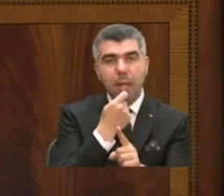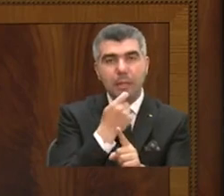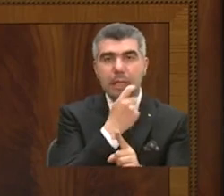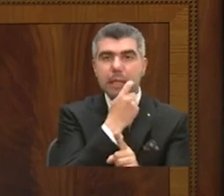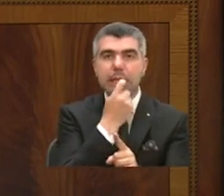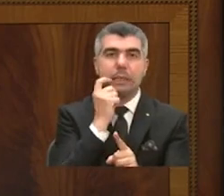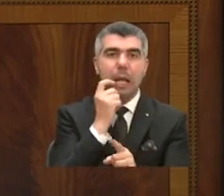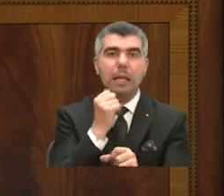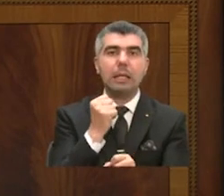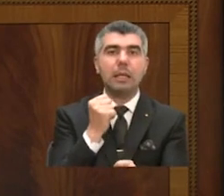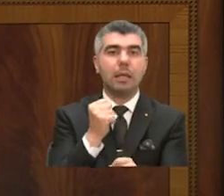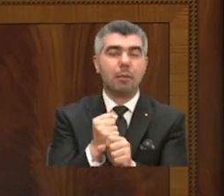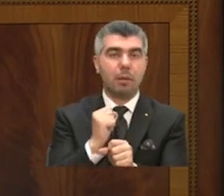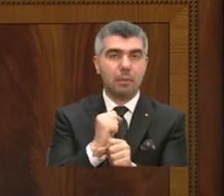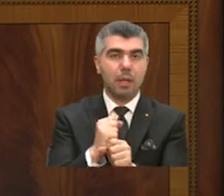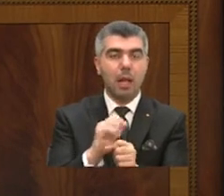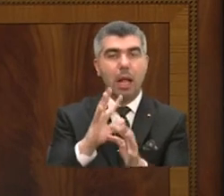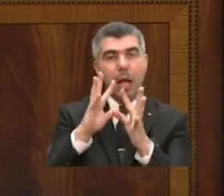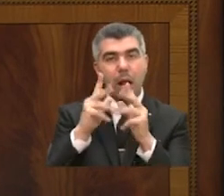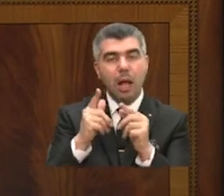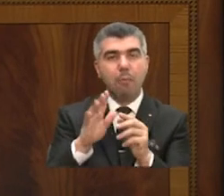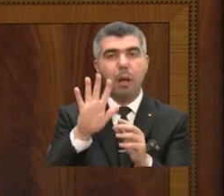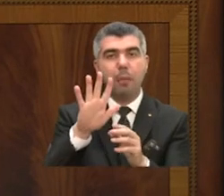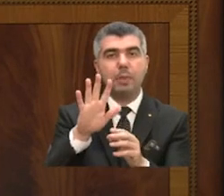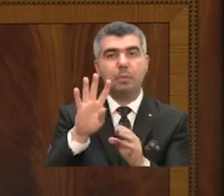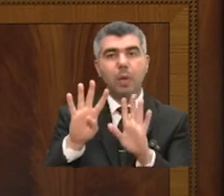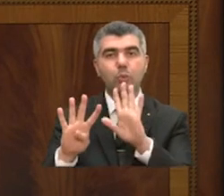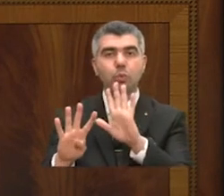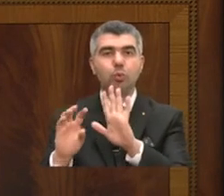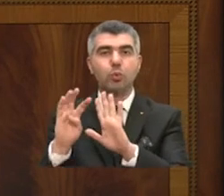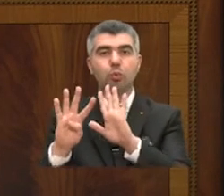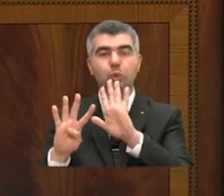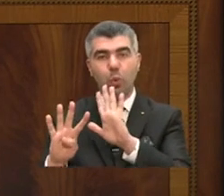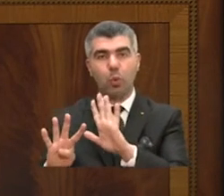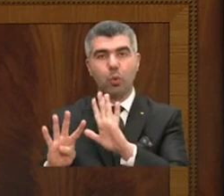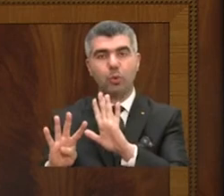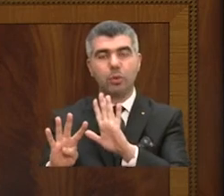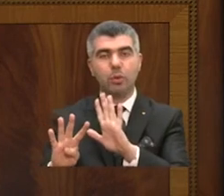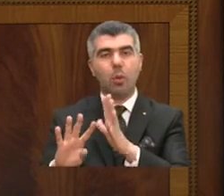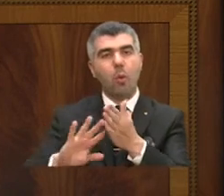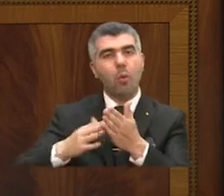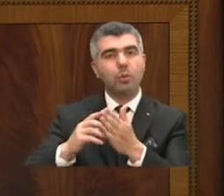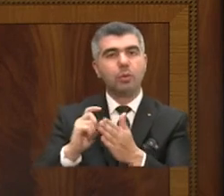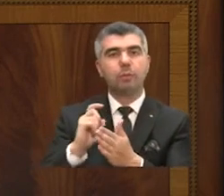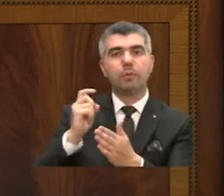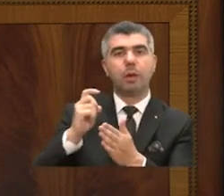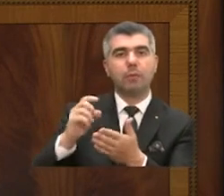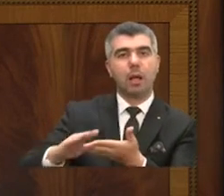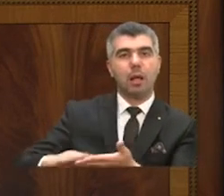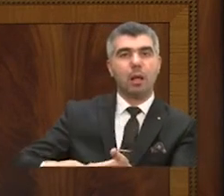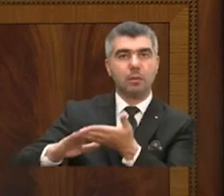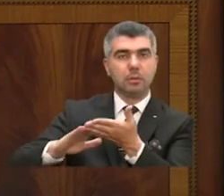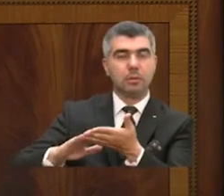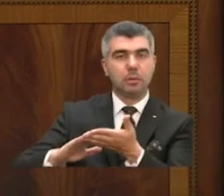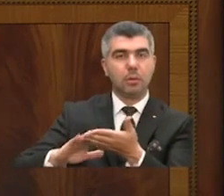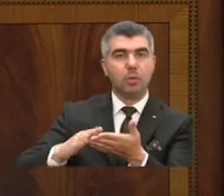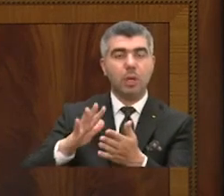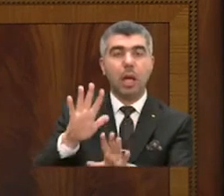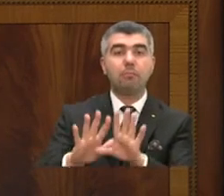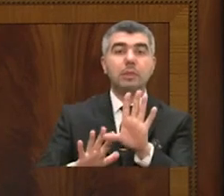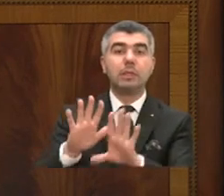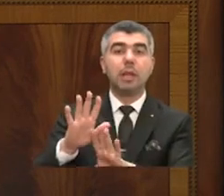وبدايتها بالرقم الاستدلالي 509 بكامل تعويضاته، وهذا مطلب كان كينتظر 15